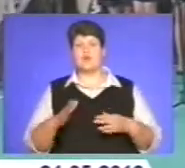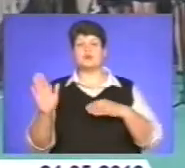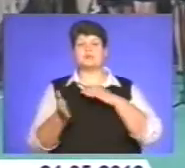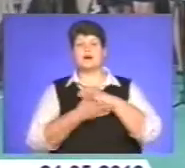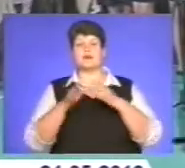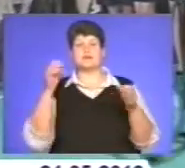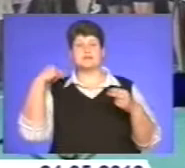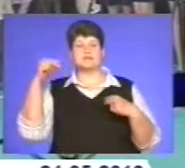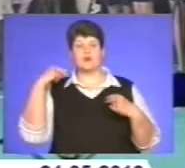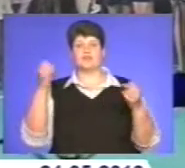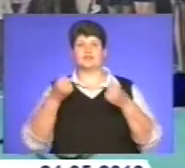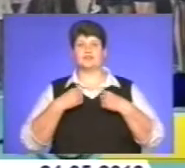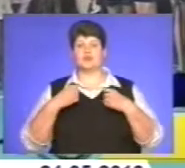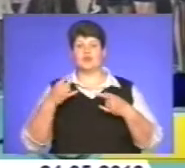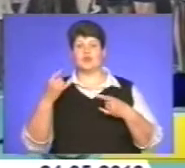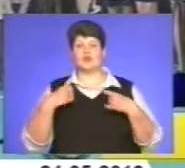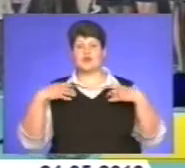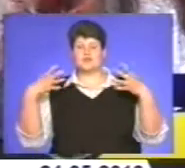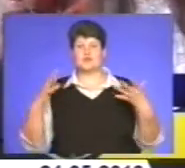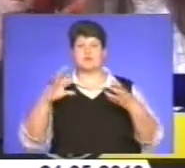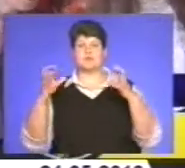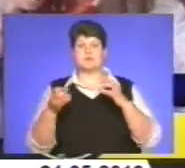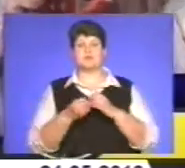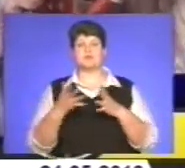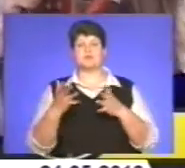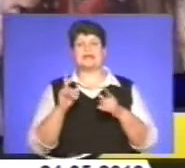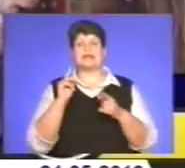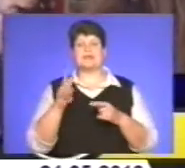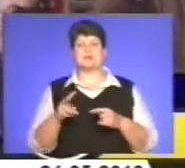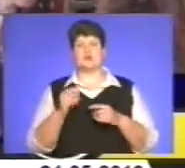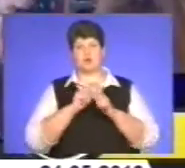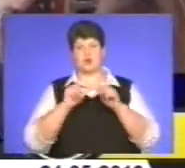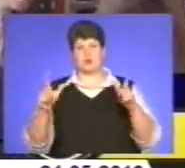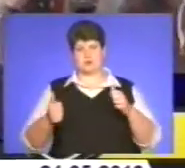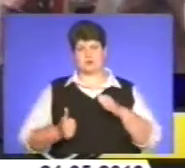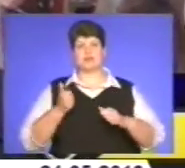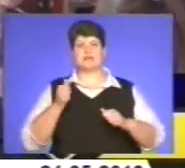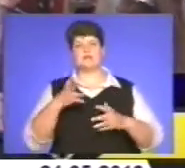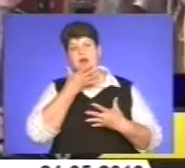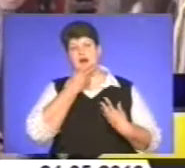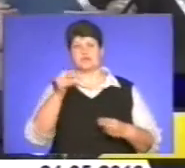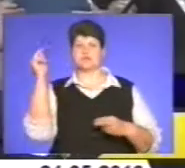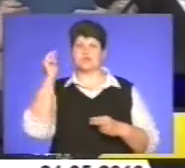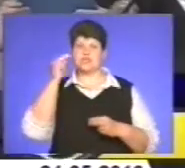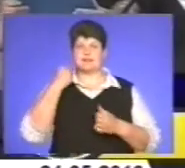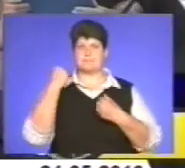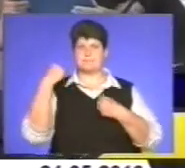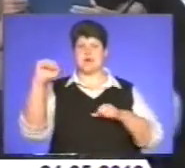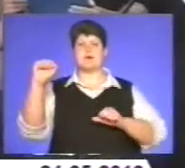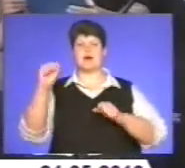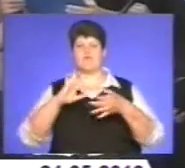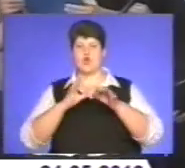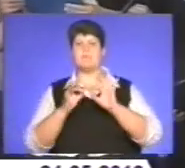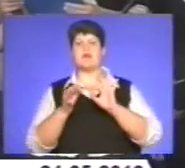і торжество, і підбиття підсумків – відзначення тих, ким школа гордиться, хто на відмінно навчається, перемагає в предметних